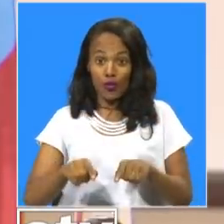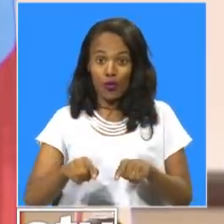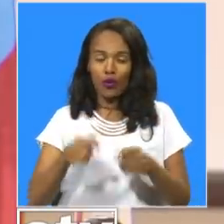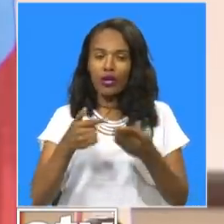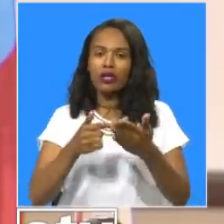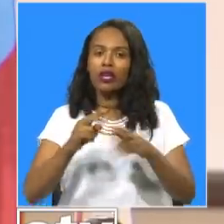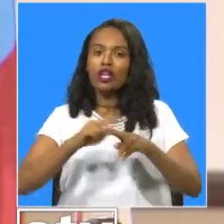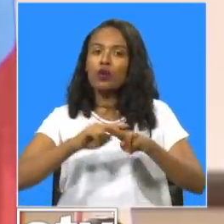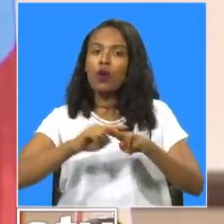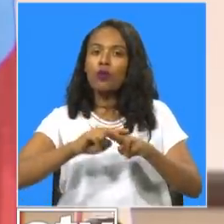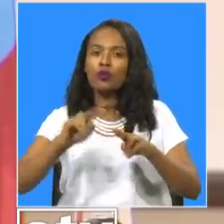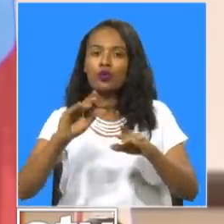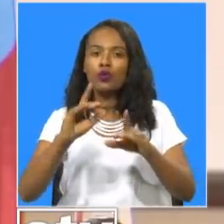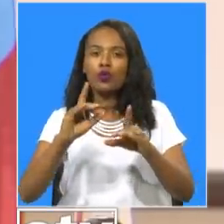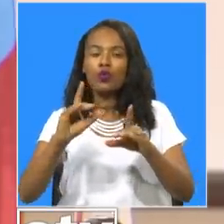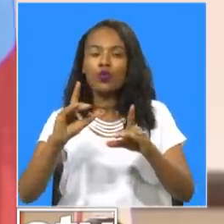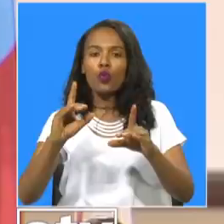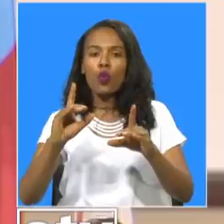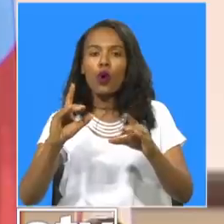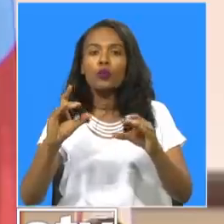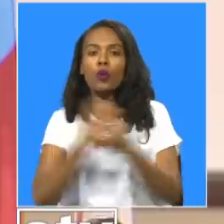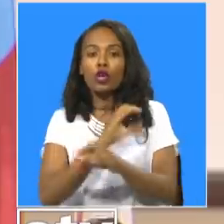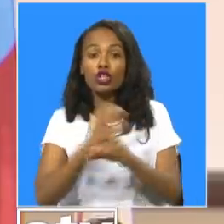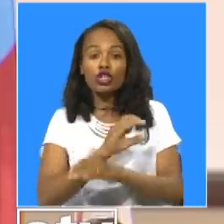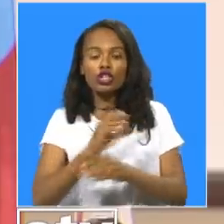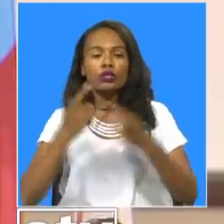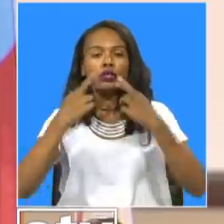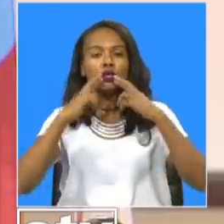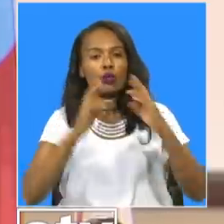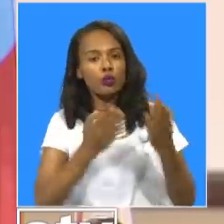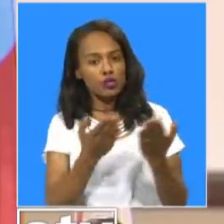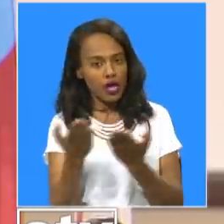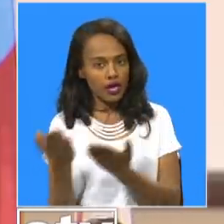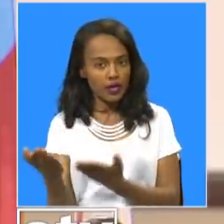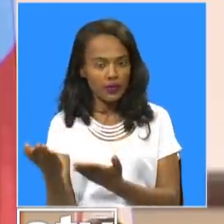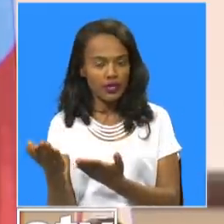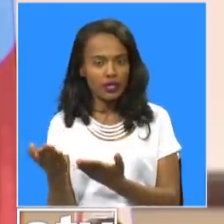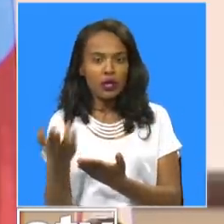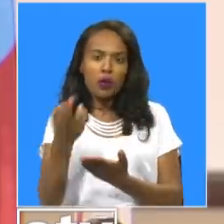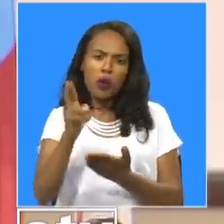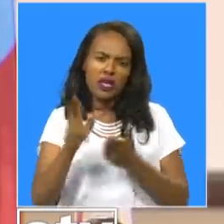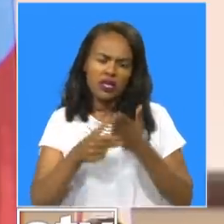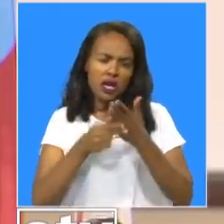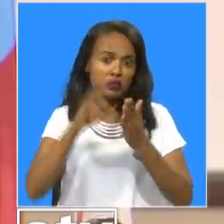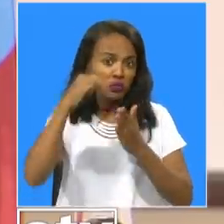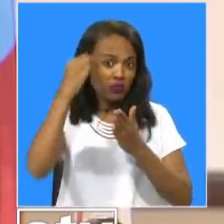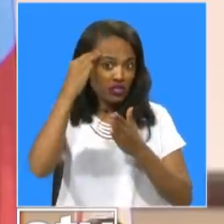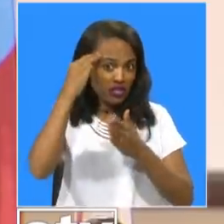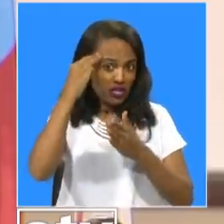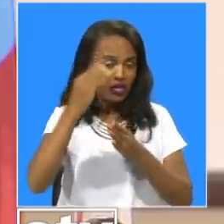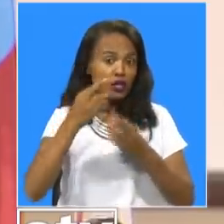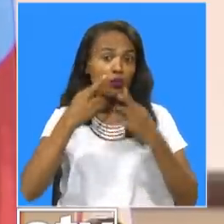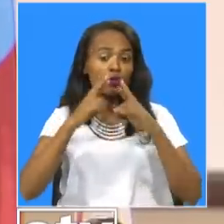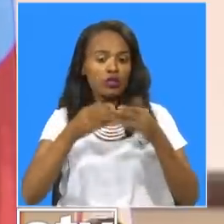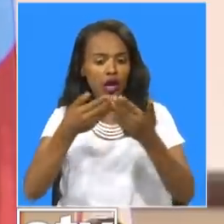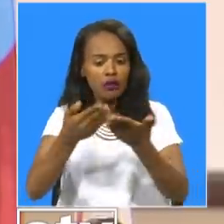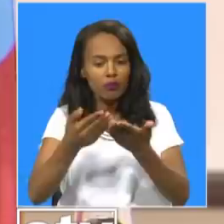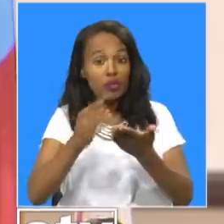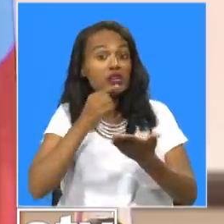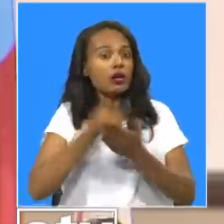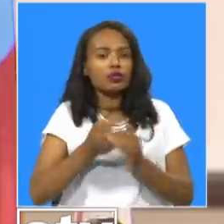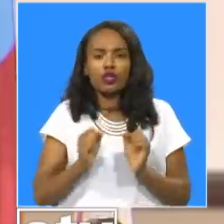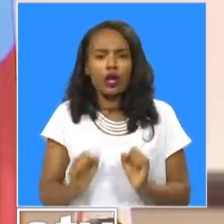ይሄንም የባቡር ኮርፖሬሽን ሪፖርት ሲያቀርብ ወይ ትራንስፖርት ሚኒስቴር ሪፖርት ሲያቀርብ ማረጋገጥ